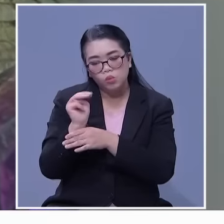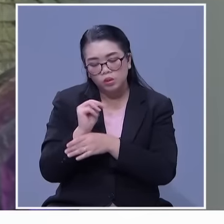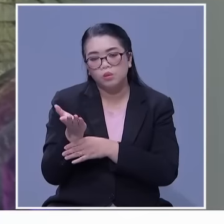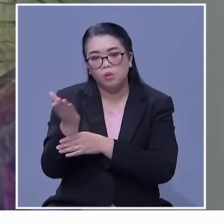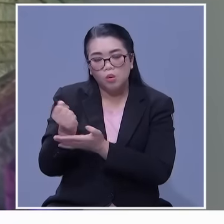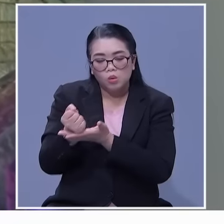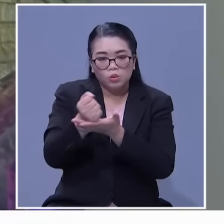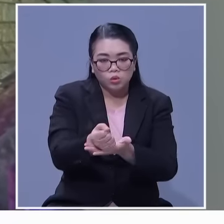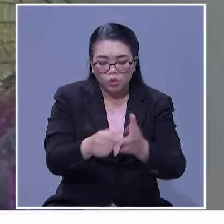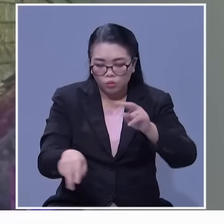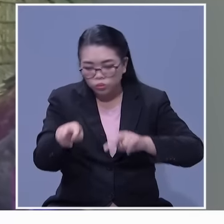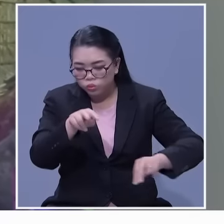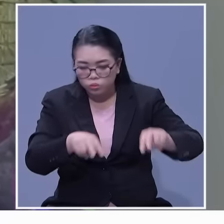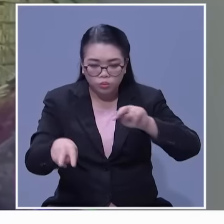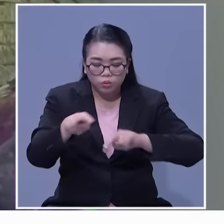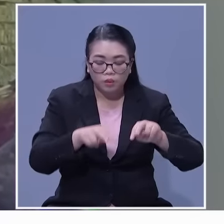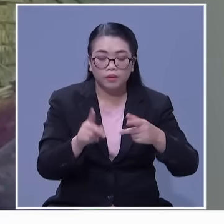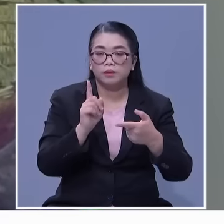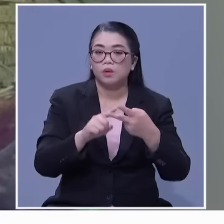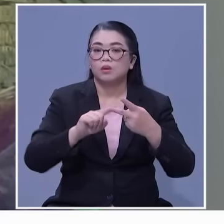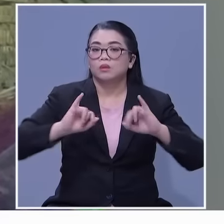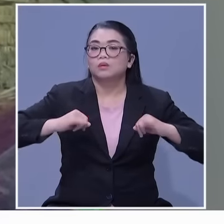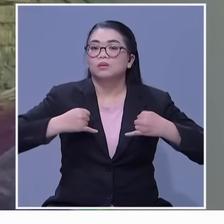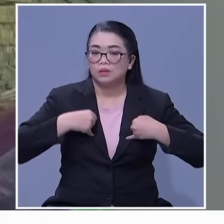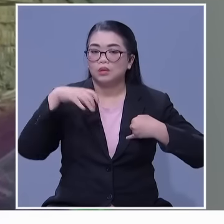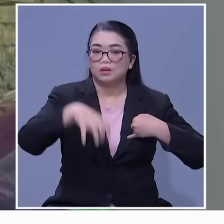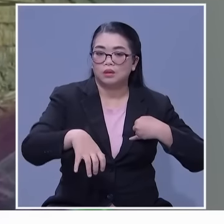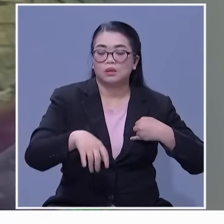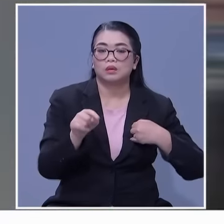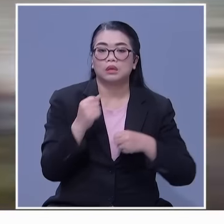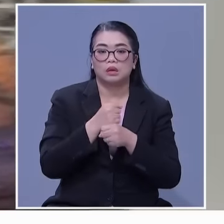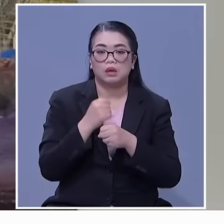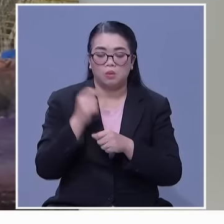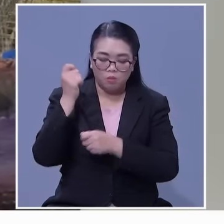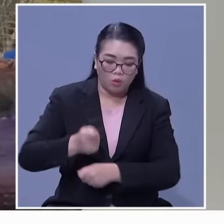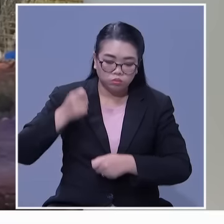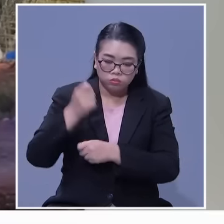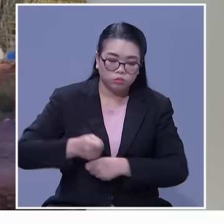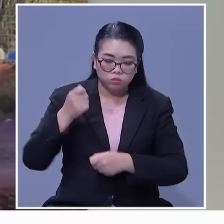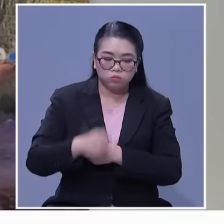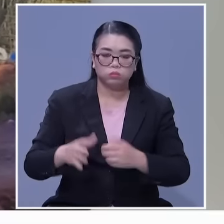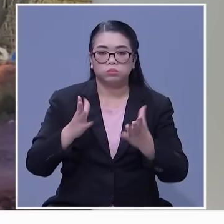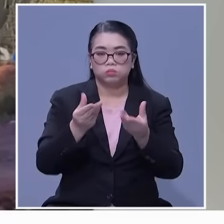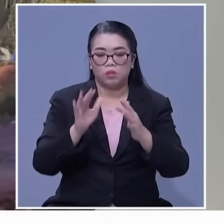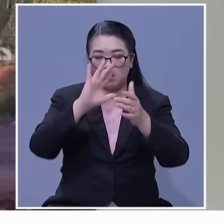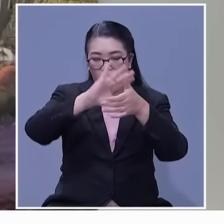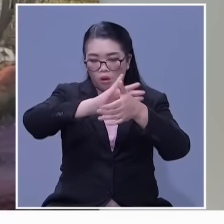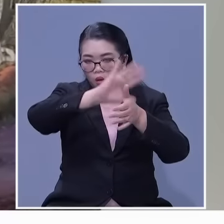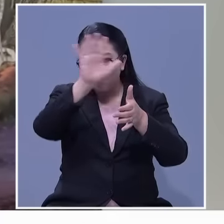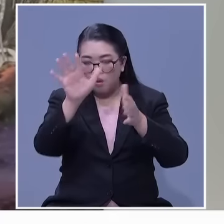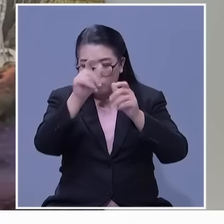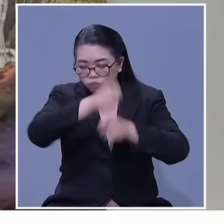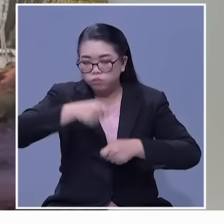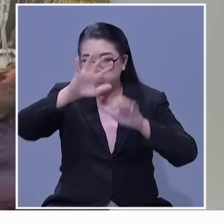เมตตานครราชสีมารวมถึงเจ้าหน้าที่ไซสงานนะครับทำการขุดดินปากอุโมงค์ออกเพื่อเข้าไปให้การช่วย